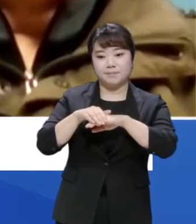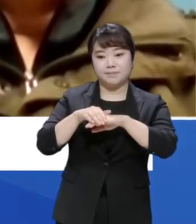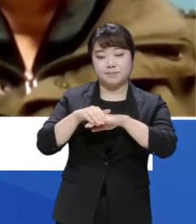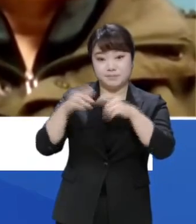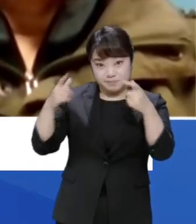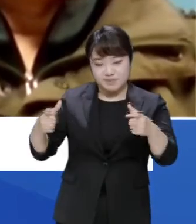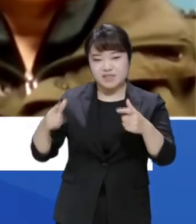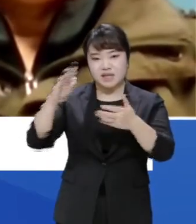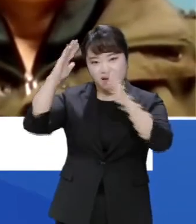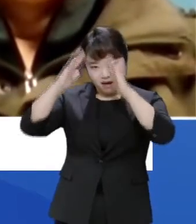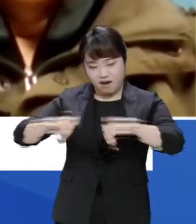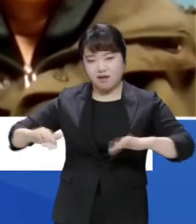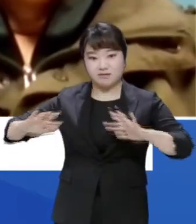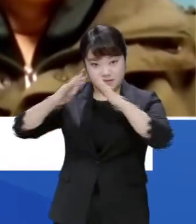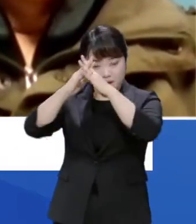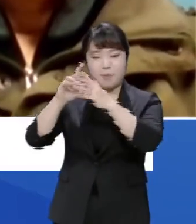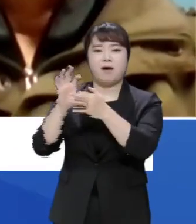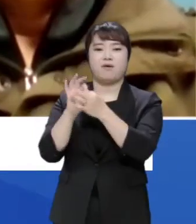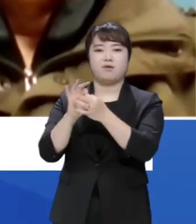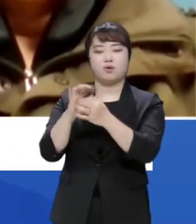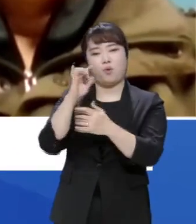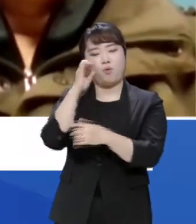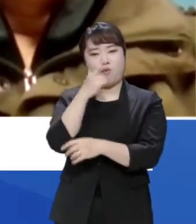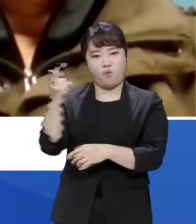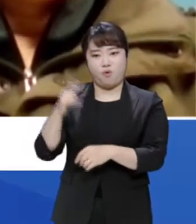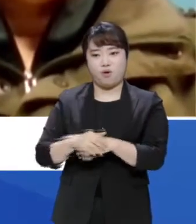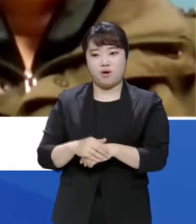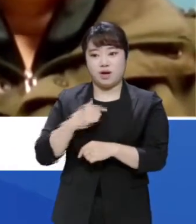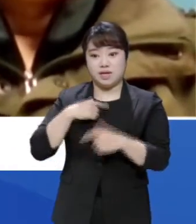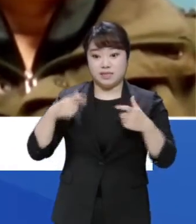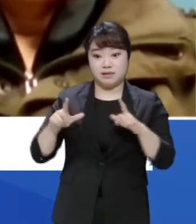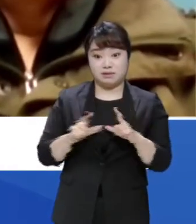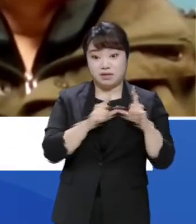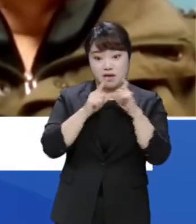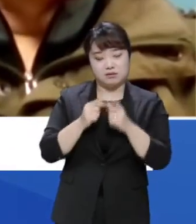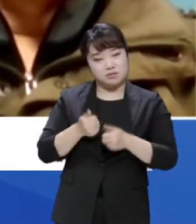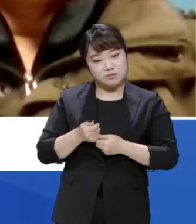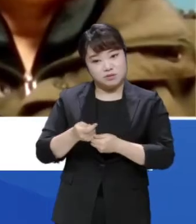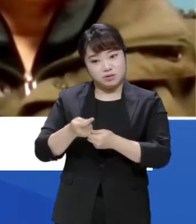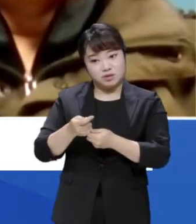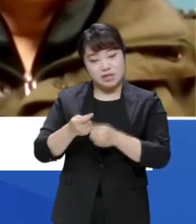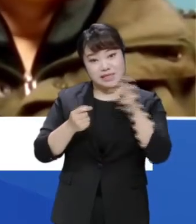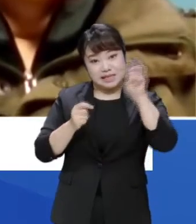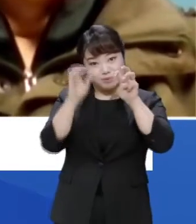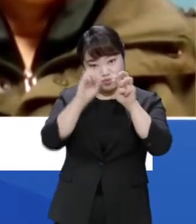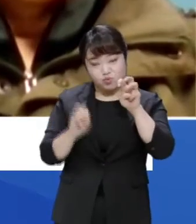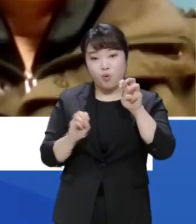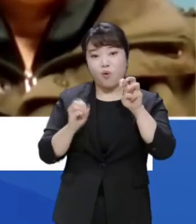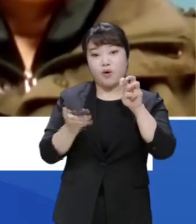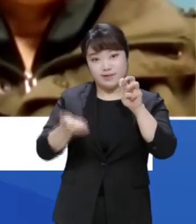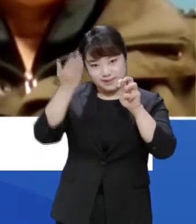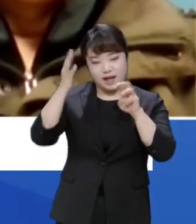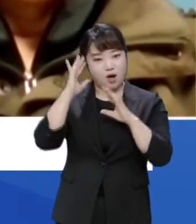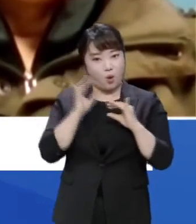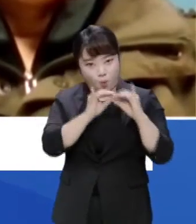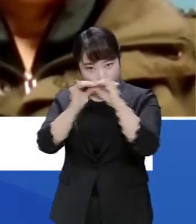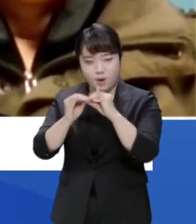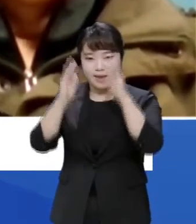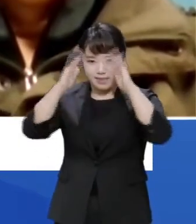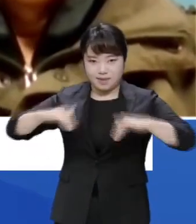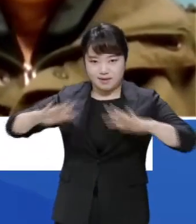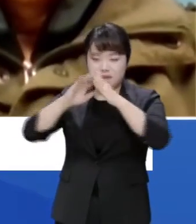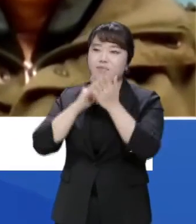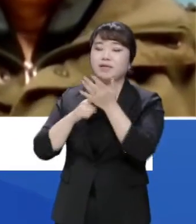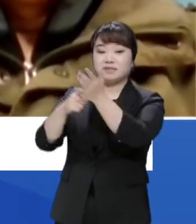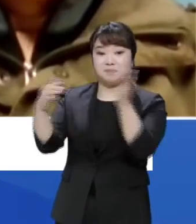지역에 아주 큰 화두가 되었습니다. 제가 살고 있는 행천동도 30% 이상 주민 동의를 받아서 신청한 걸로 알고